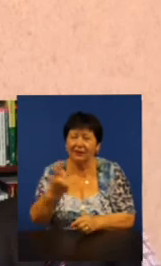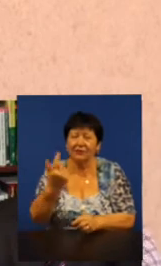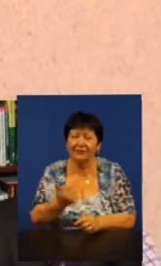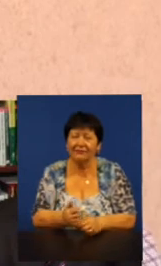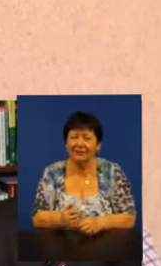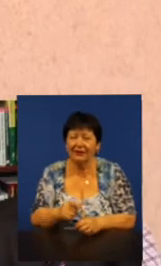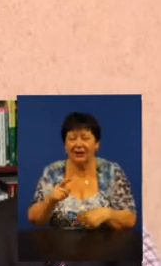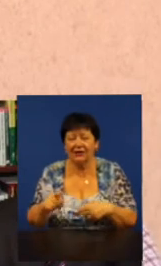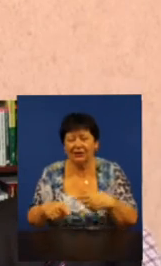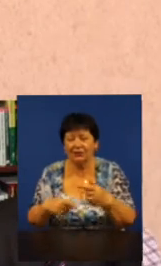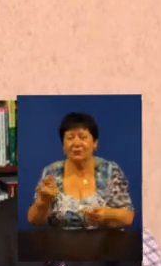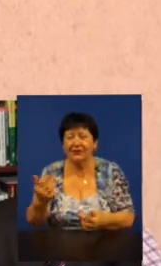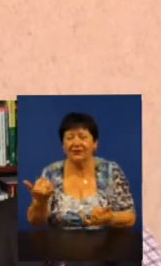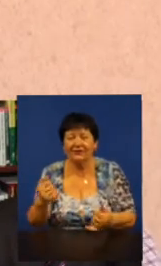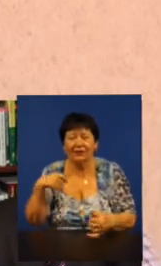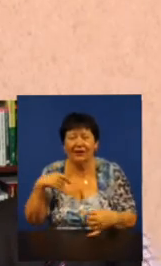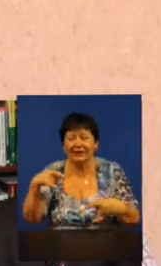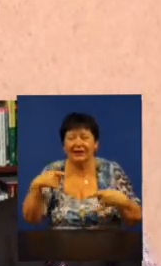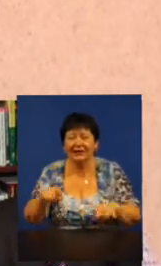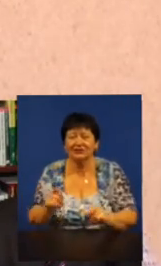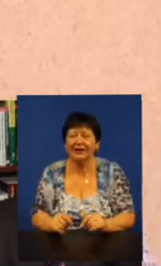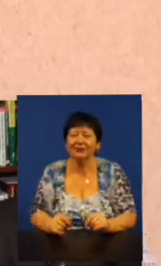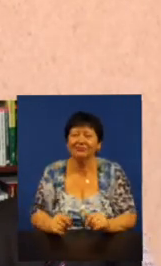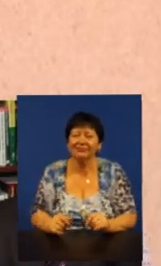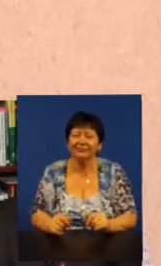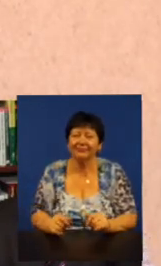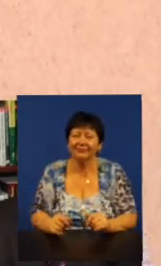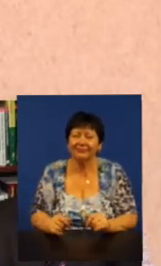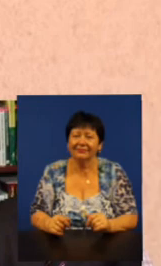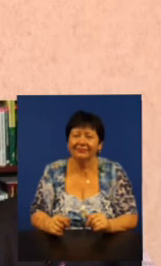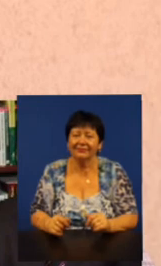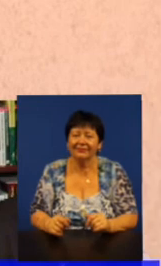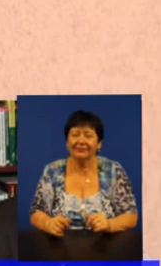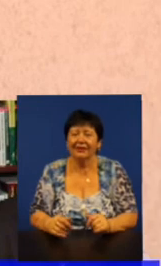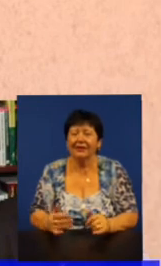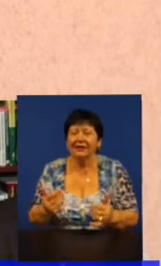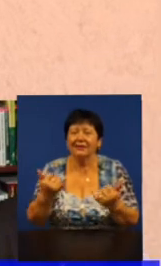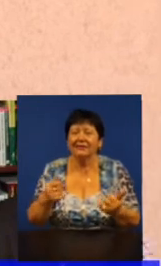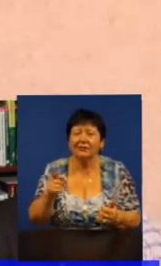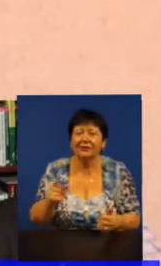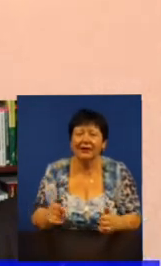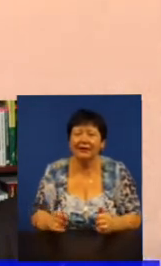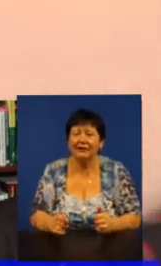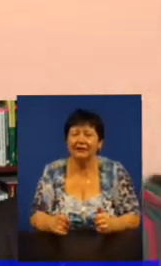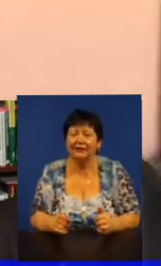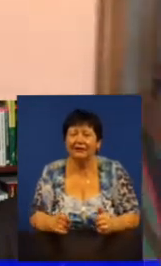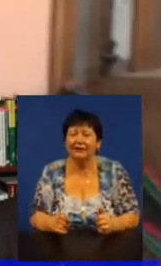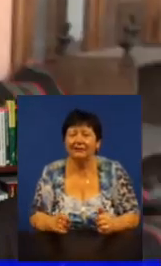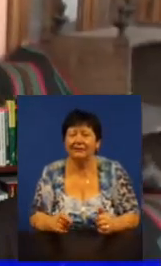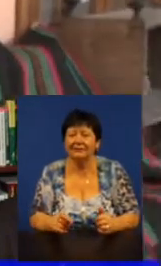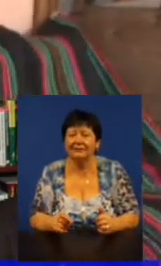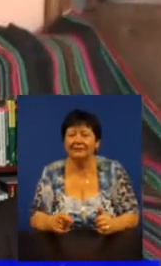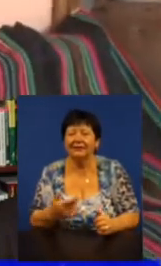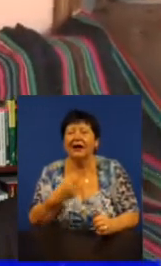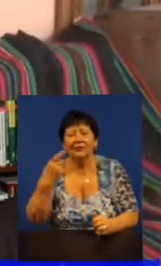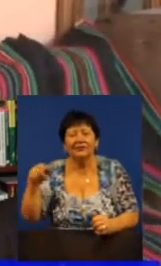săptămână după ziua de naștere, așa că... Știam ieri că e ziua ta, dar uite, tot luat cu ziua târgului, zic că am să țin mai